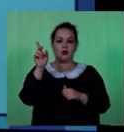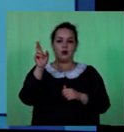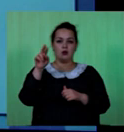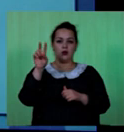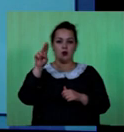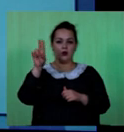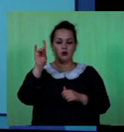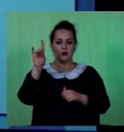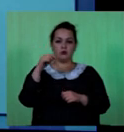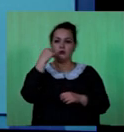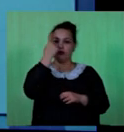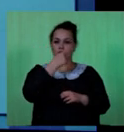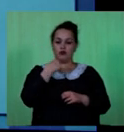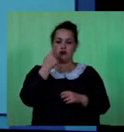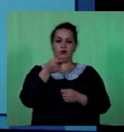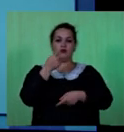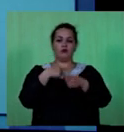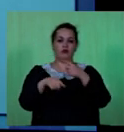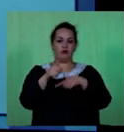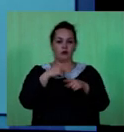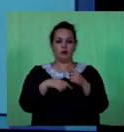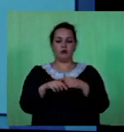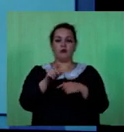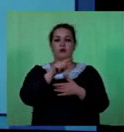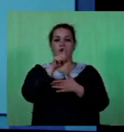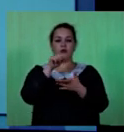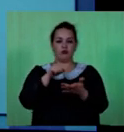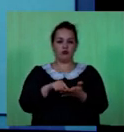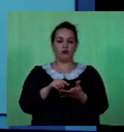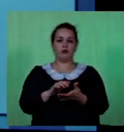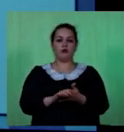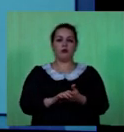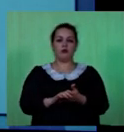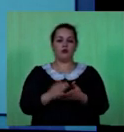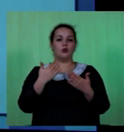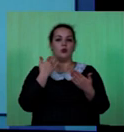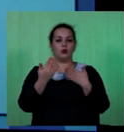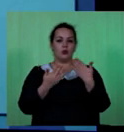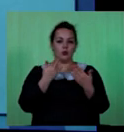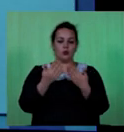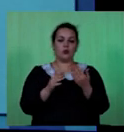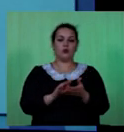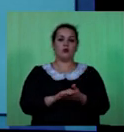Личные, возвратные, вопросительные, относительные,